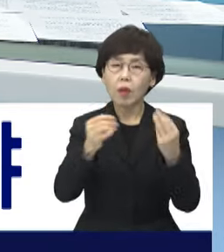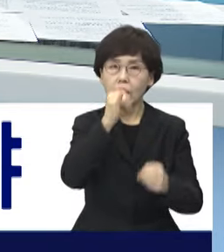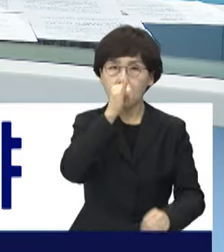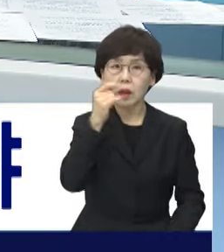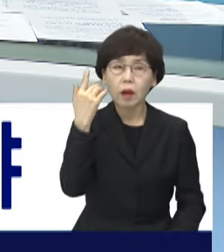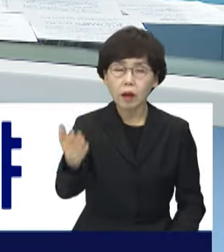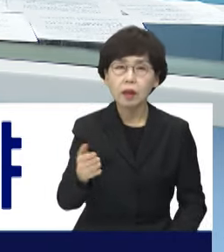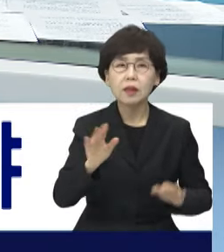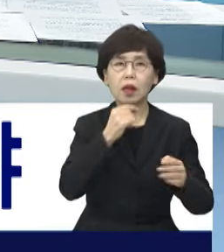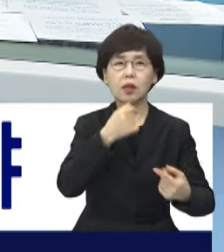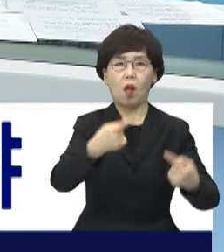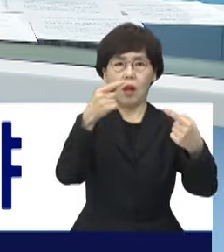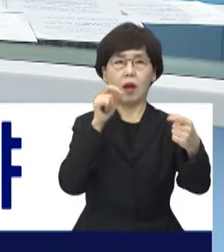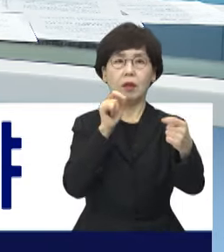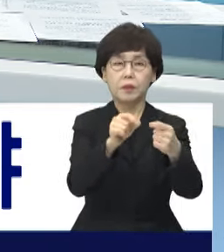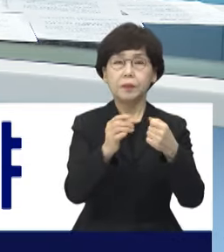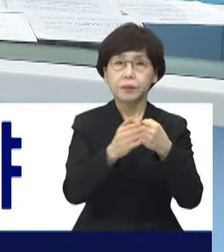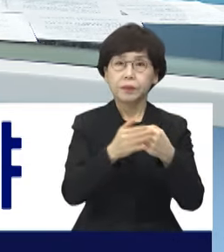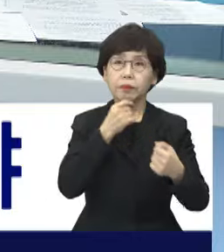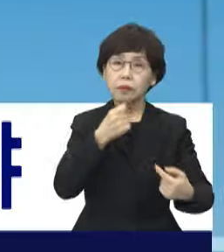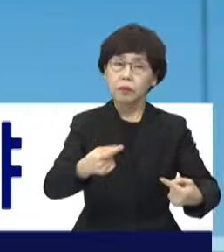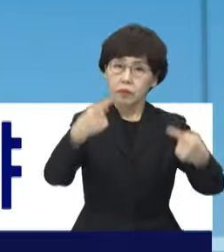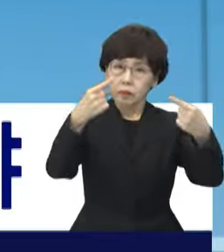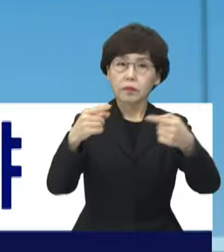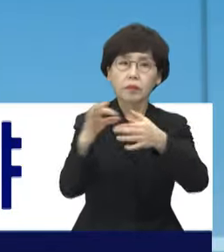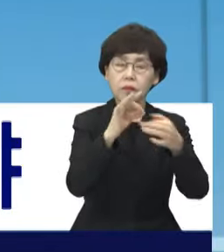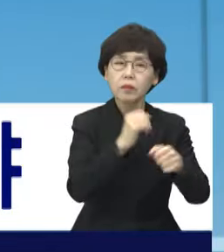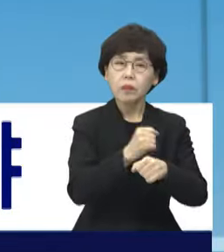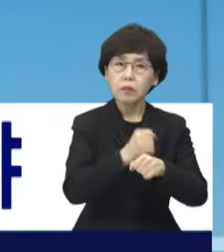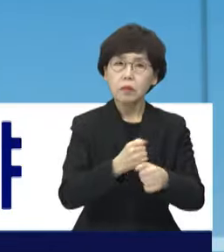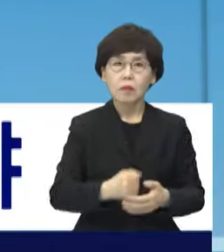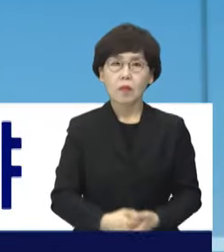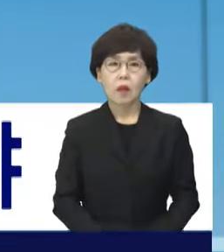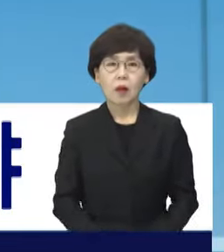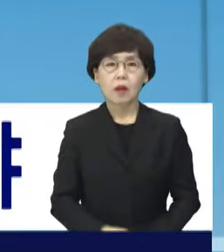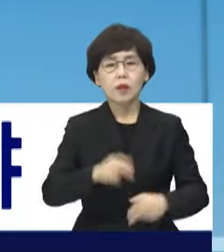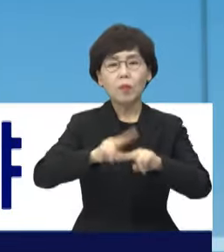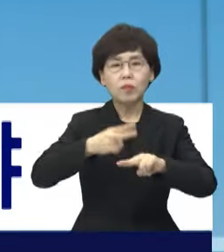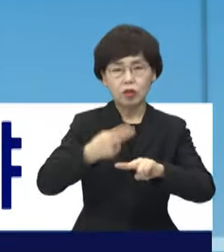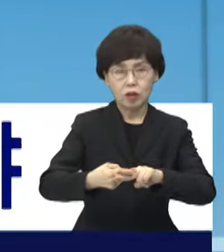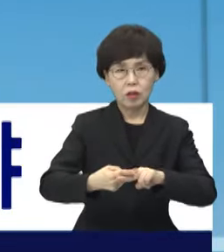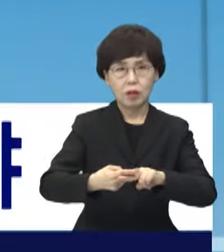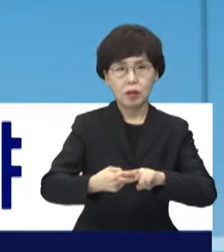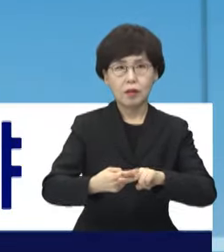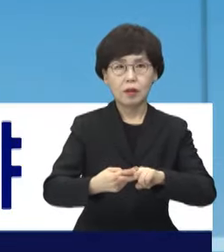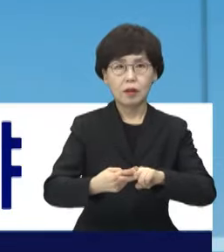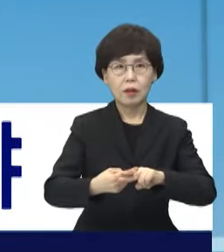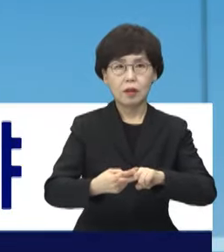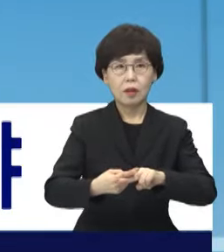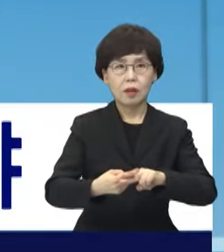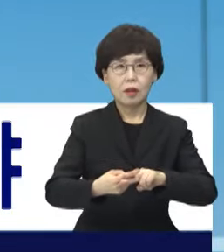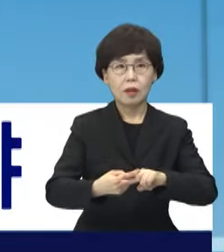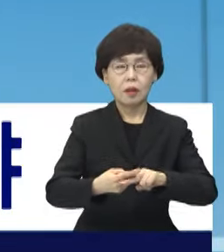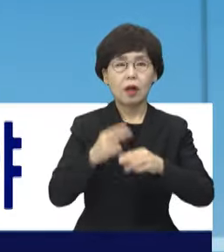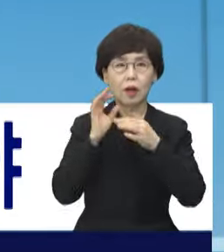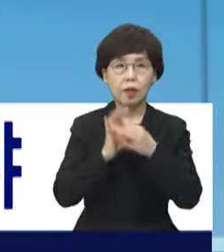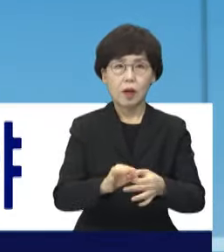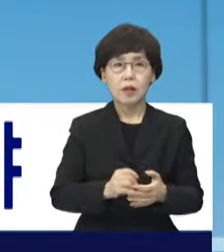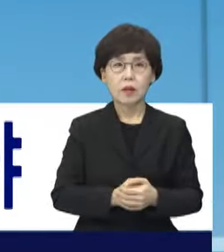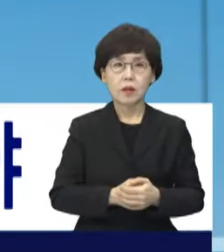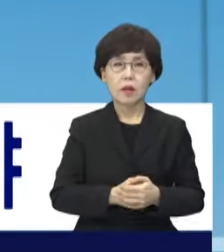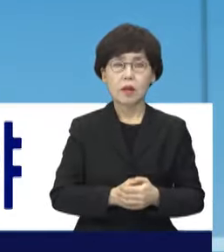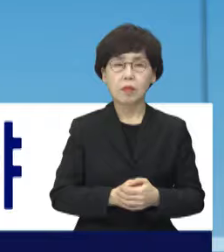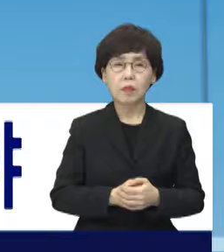이제 곧 설인데 뭐 설 관련해서 뭐 선물이라든지 이런 것들을 사칭해서 낙선 코드가